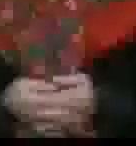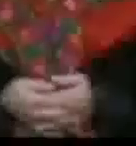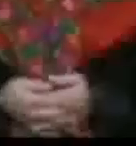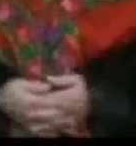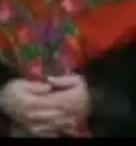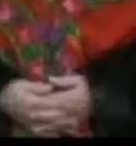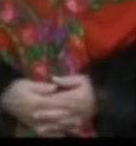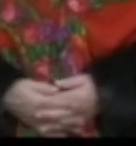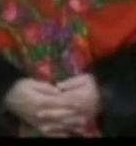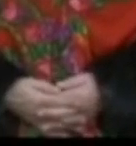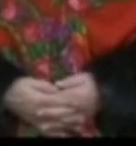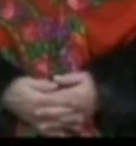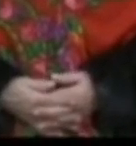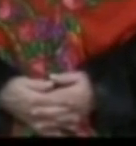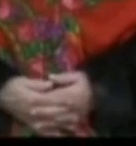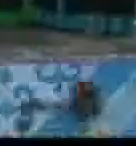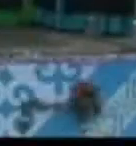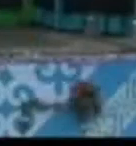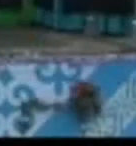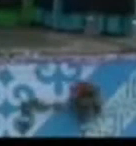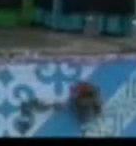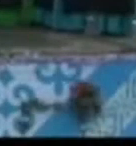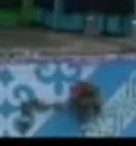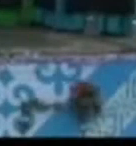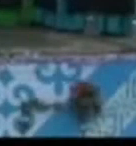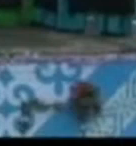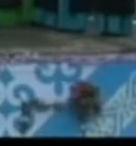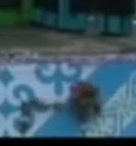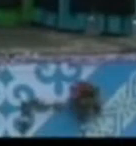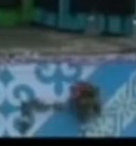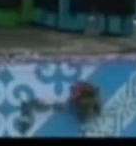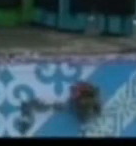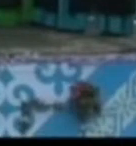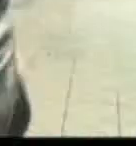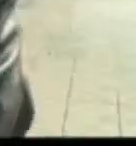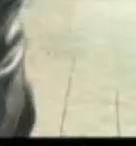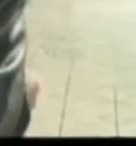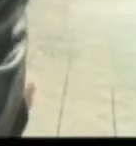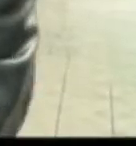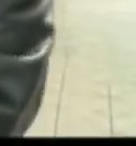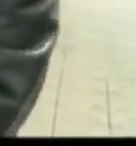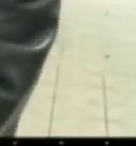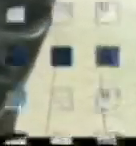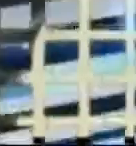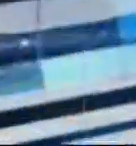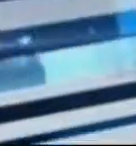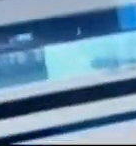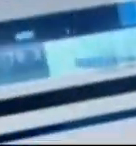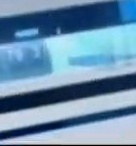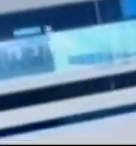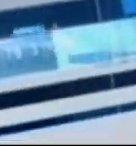Ұмыт қалған дәстүр жаңғырды. Семейде тұңғыш рет қауышу күні мерекесі аталып өтті.